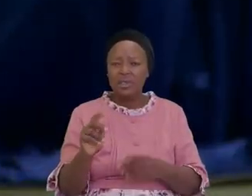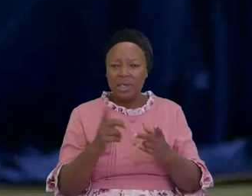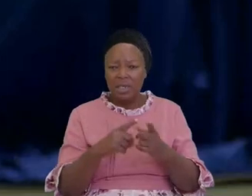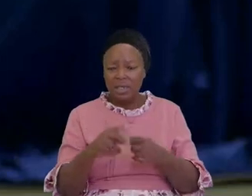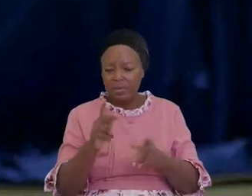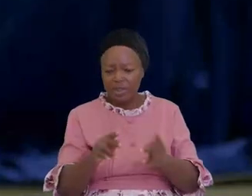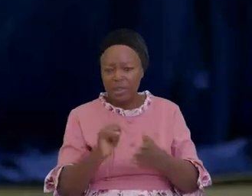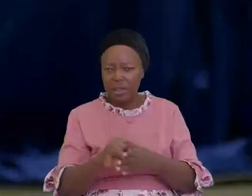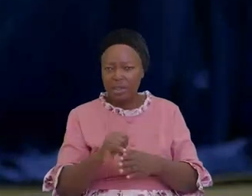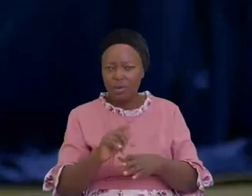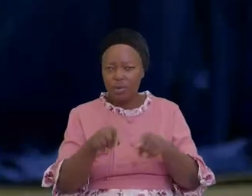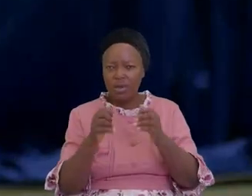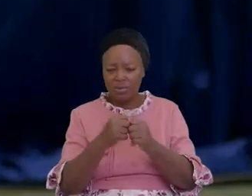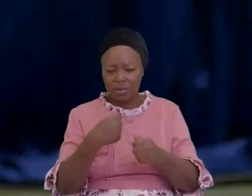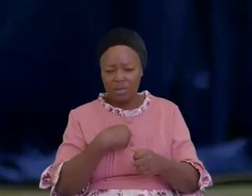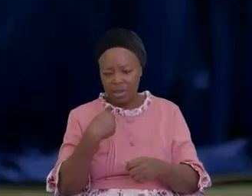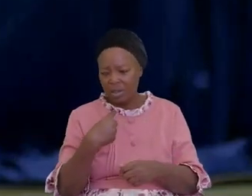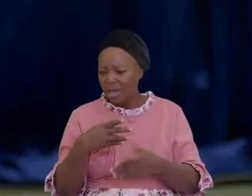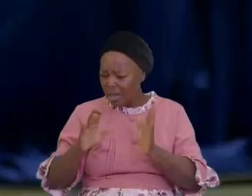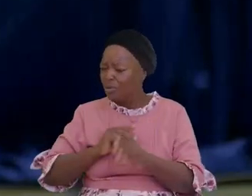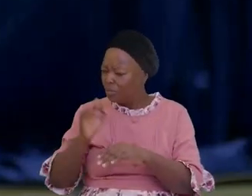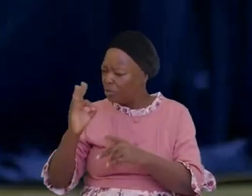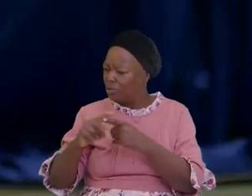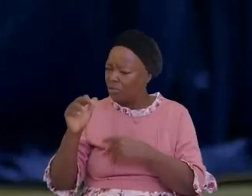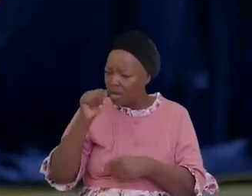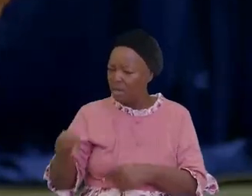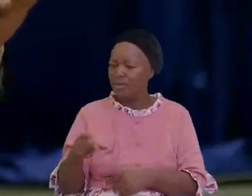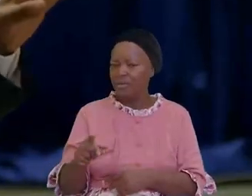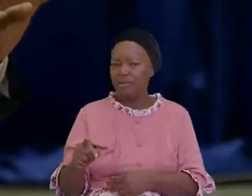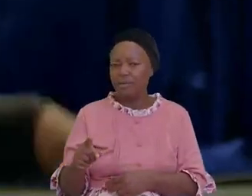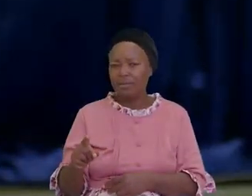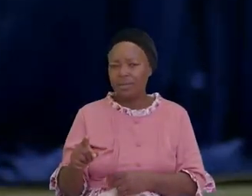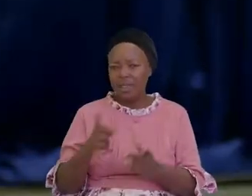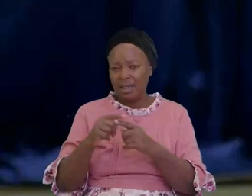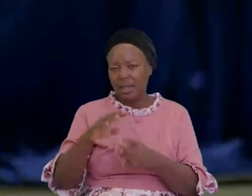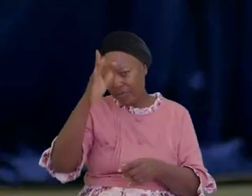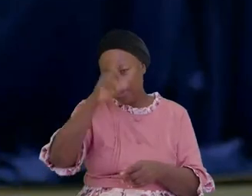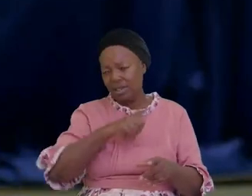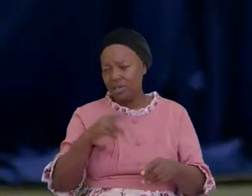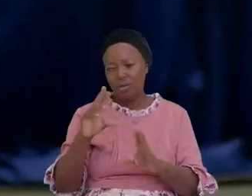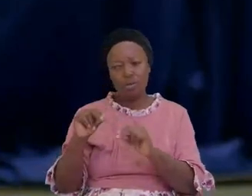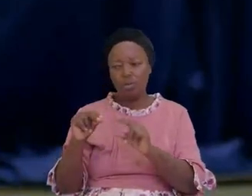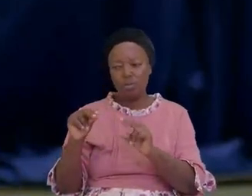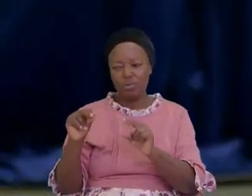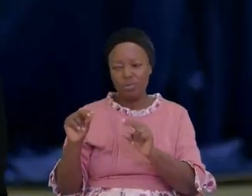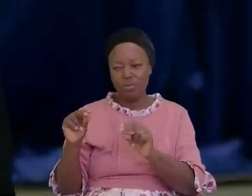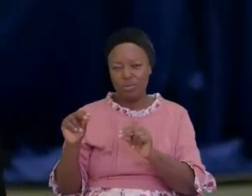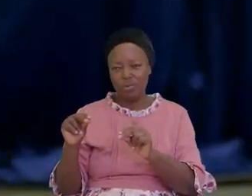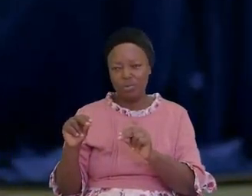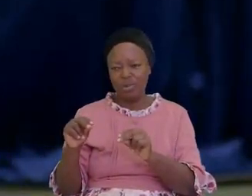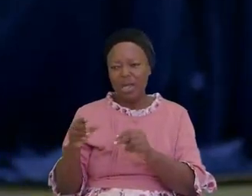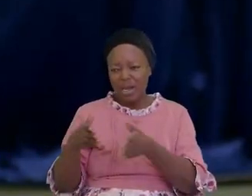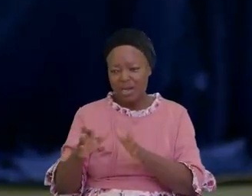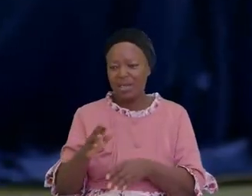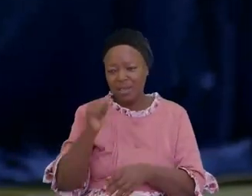Et la personne qui était avec moi, prêchons là. J'ai dit non. Attends.